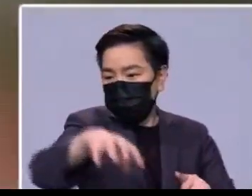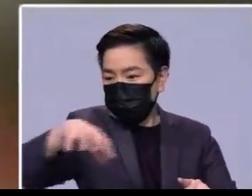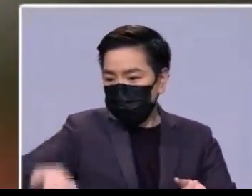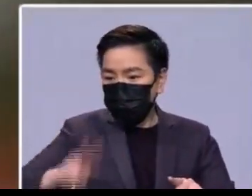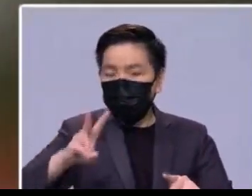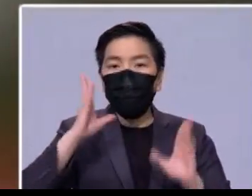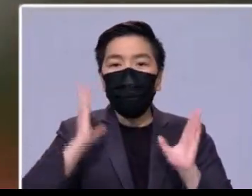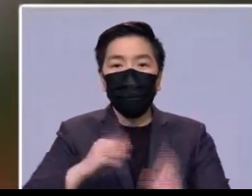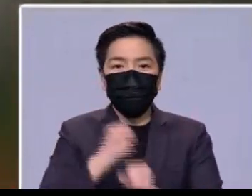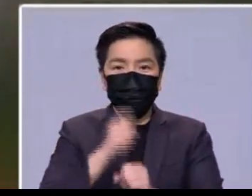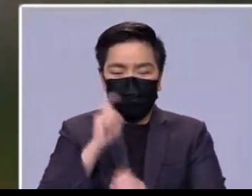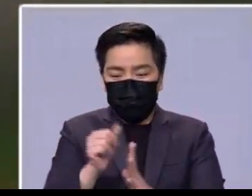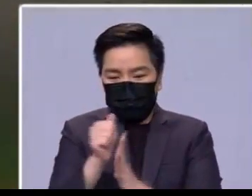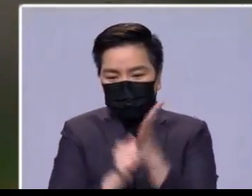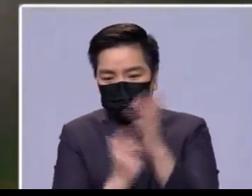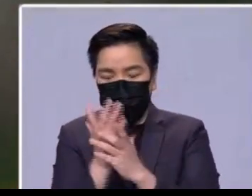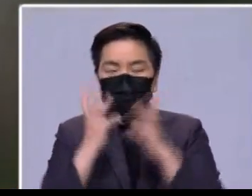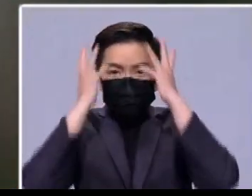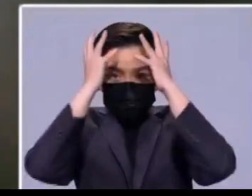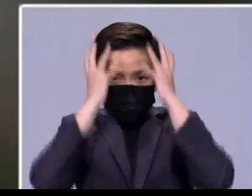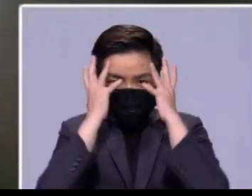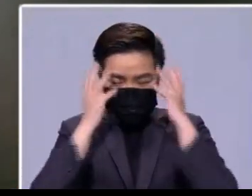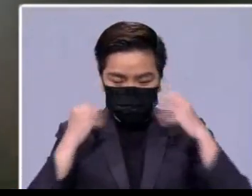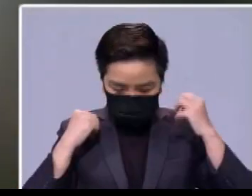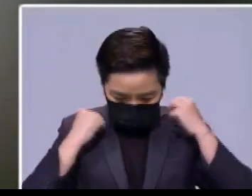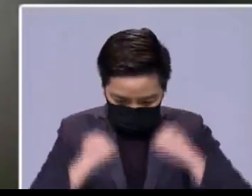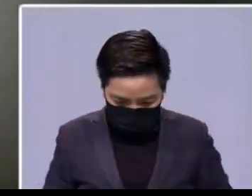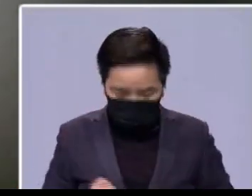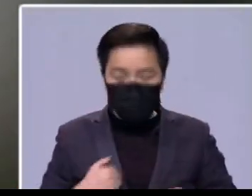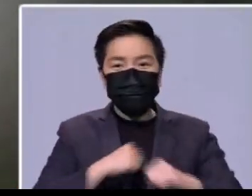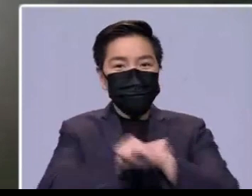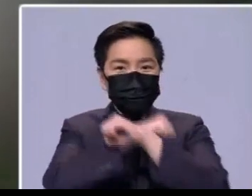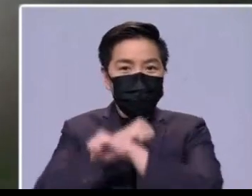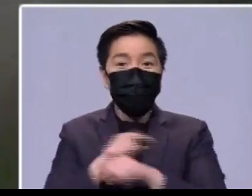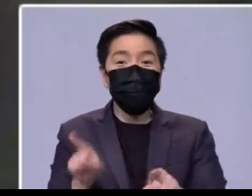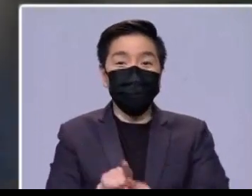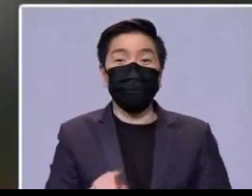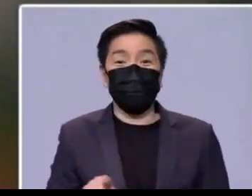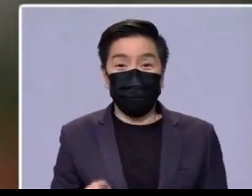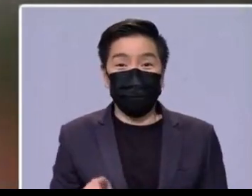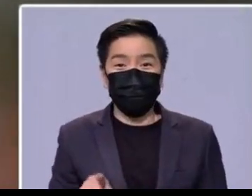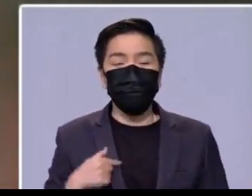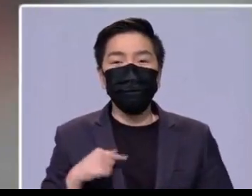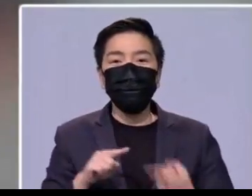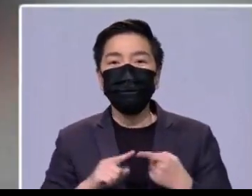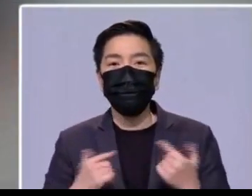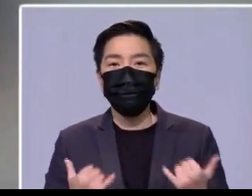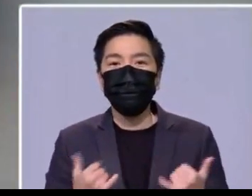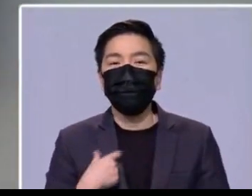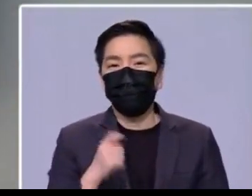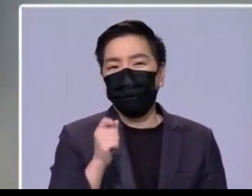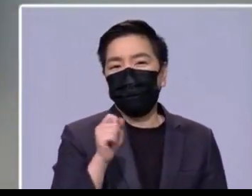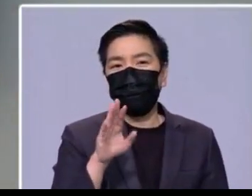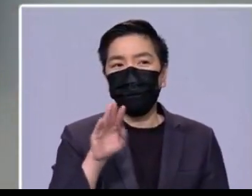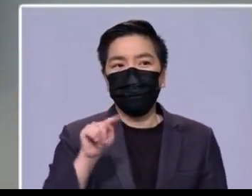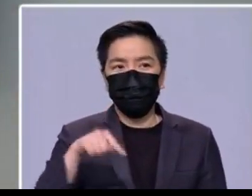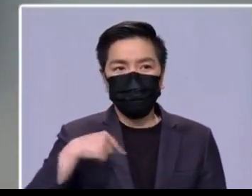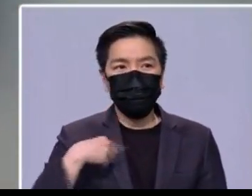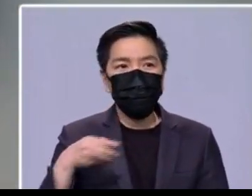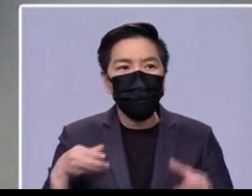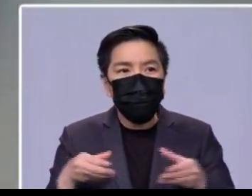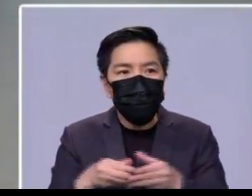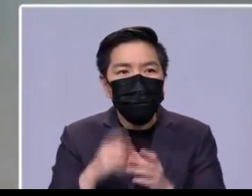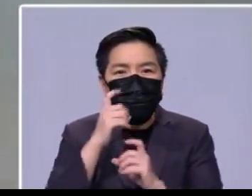ำหน่วยนั้นจะต้องสวมใส่ชุด PPE แบบนี้ครับเช่นเดียวกับหลายพื้นที่ในการเลือกตั้งอบต.ครั้งนี้ก็ยังคงมีกลุ่มเสี่ย